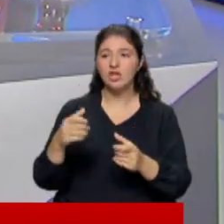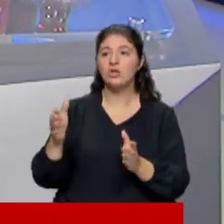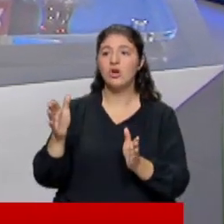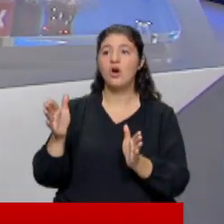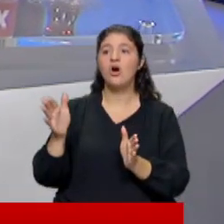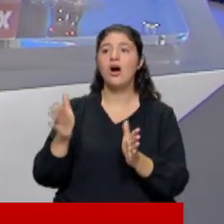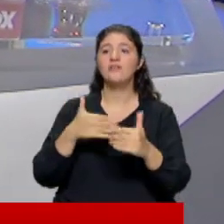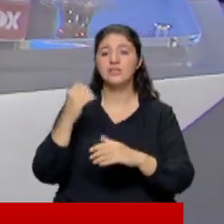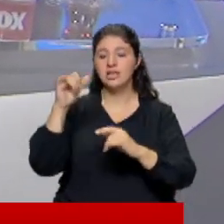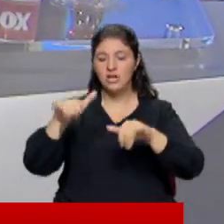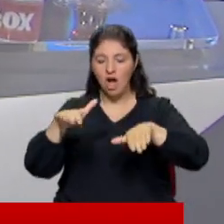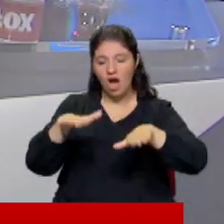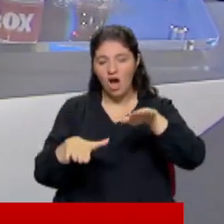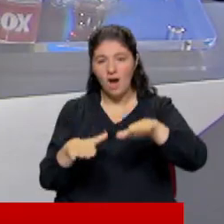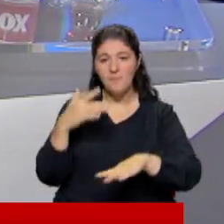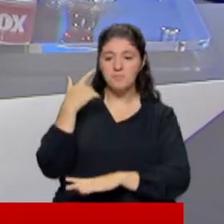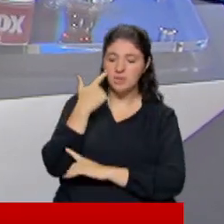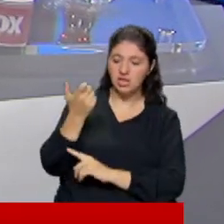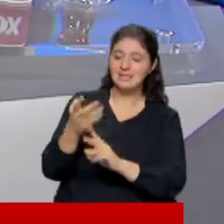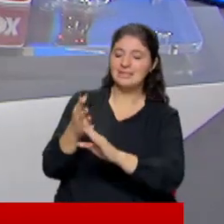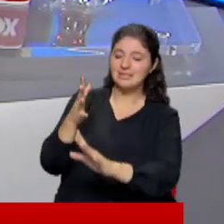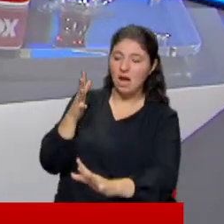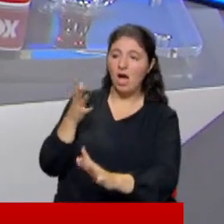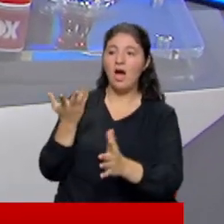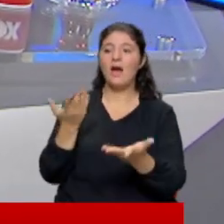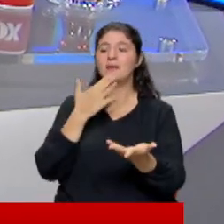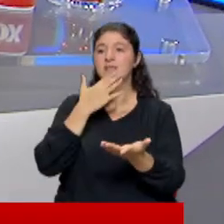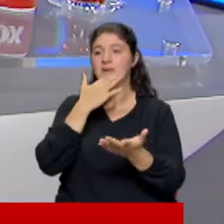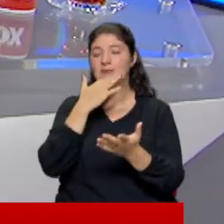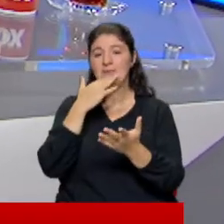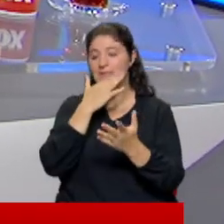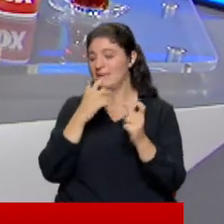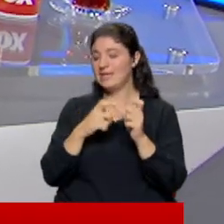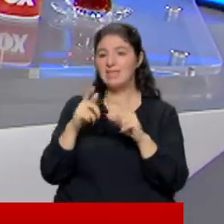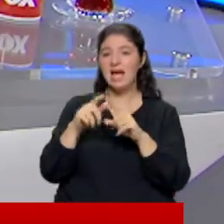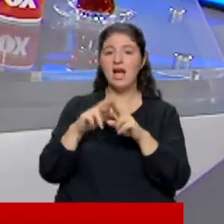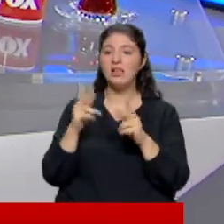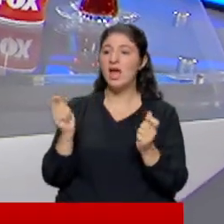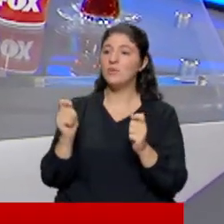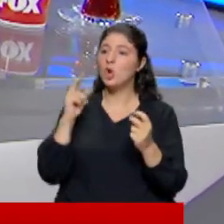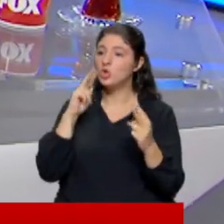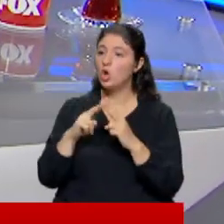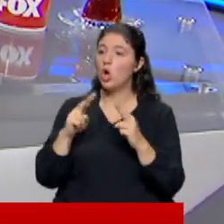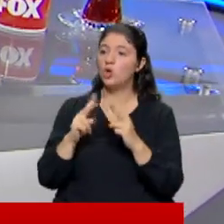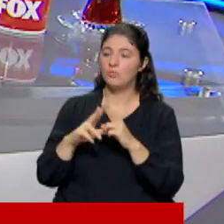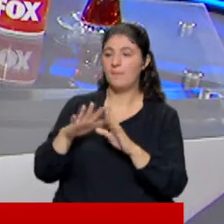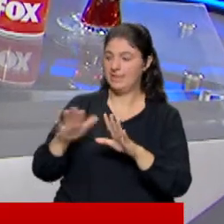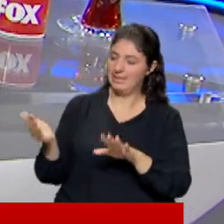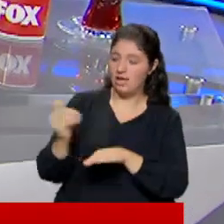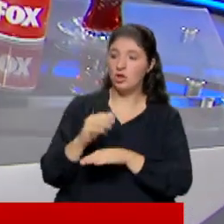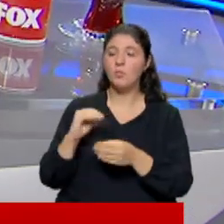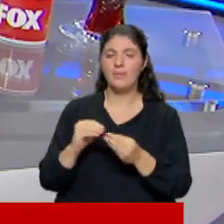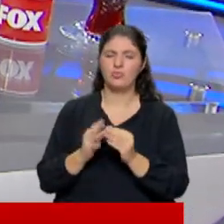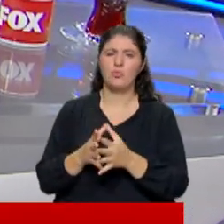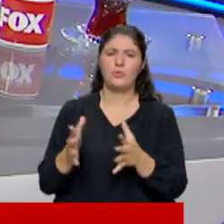ofisin kantar başından, ofislerdeki sıralardan ve sivil toplum kuruluşlarıyla yaptığımız görüşmelerden geliyoruz. Sıkıntı